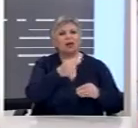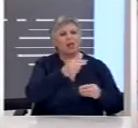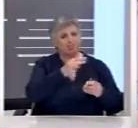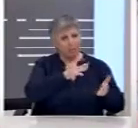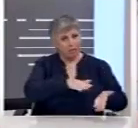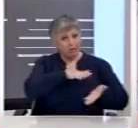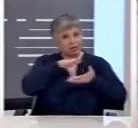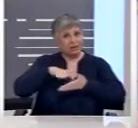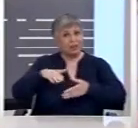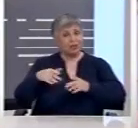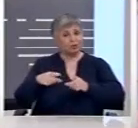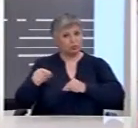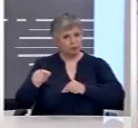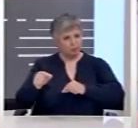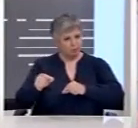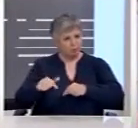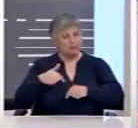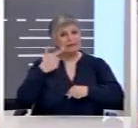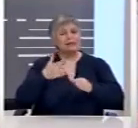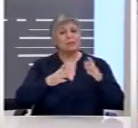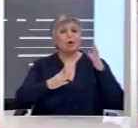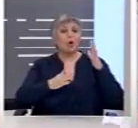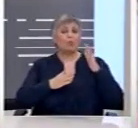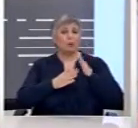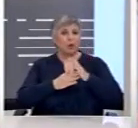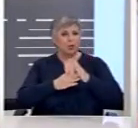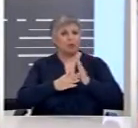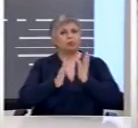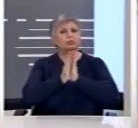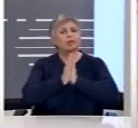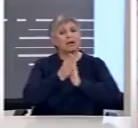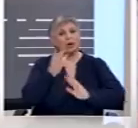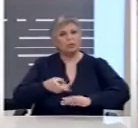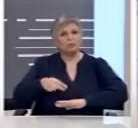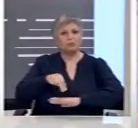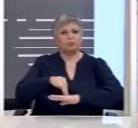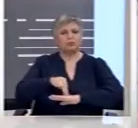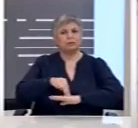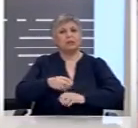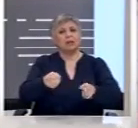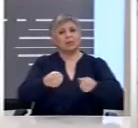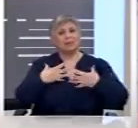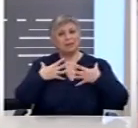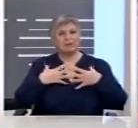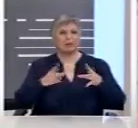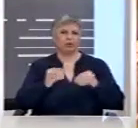απόφασης. Παρακαλώ, κύριε Πρόεδρε, να έρθετε στο βήμα να μας ενημερώσετε.